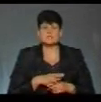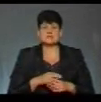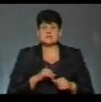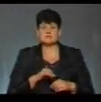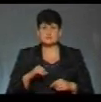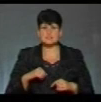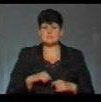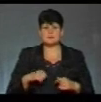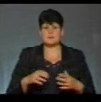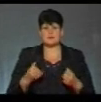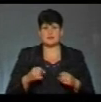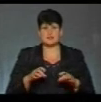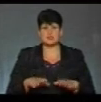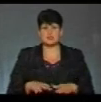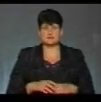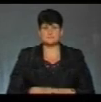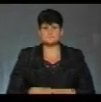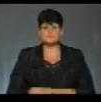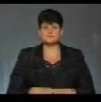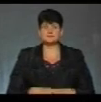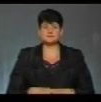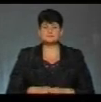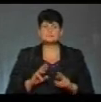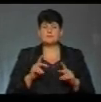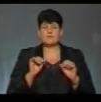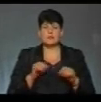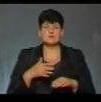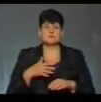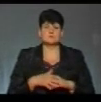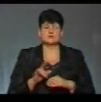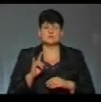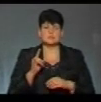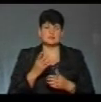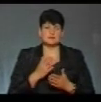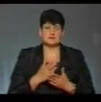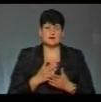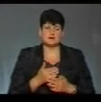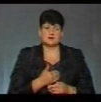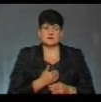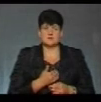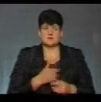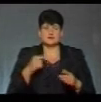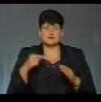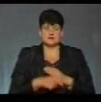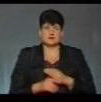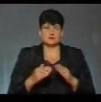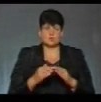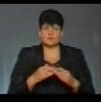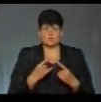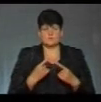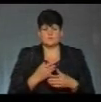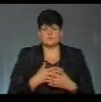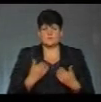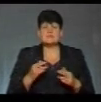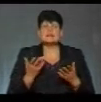хотіли приймати рішення. Пані Мар'яно, як можна зрозуміти, що дитина має намір втікти з дому, але не говорить про це? З